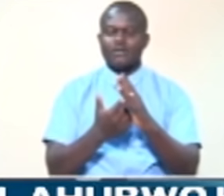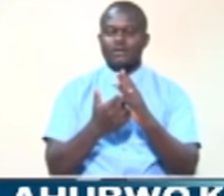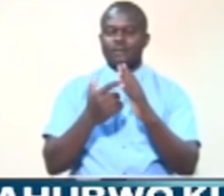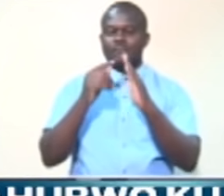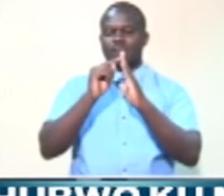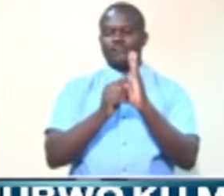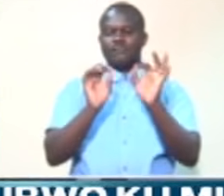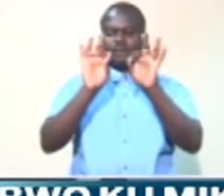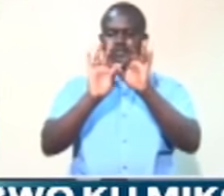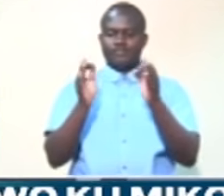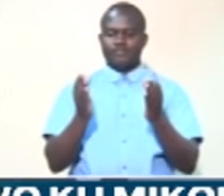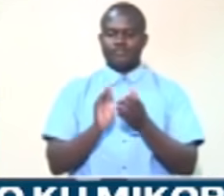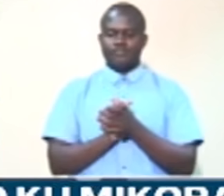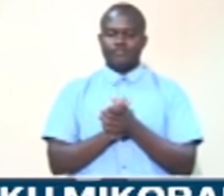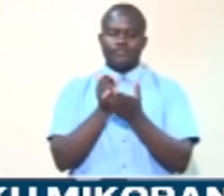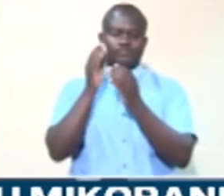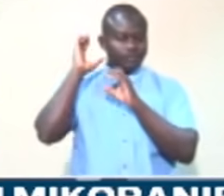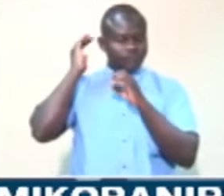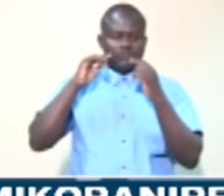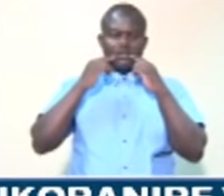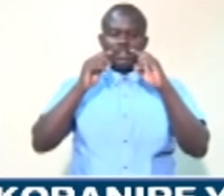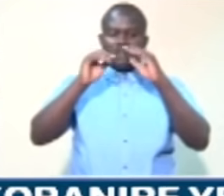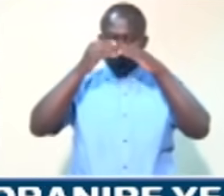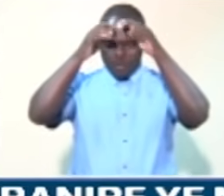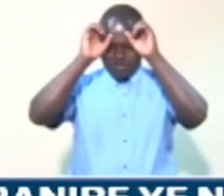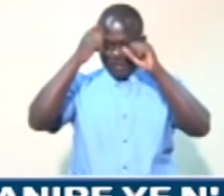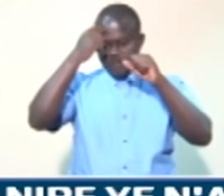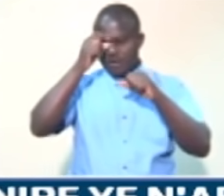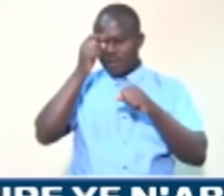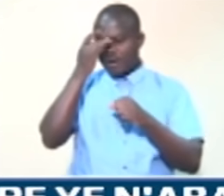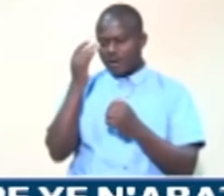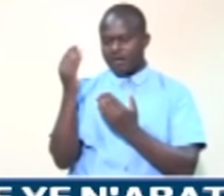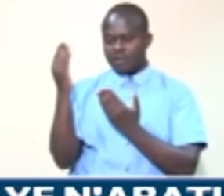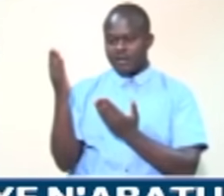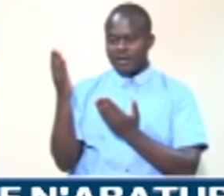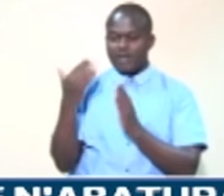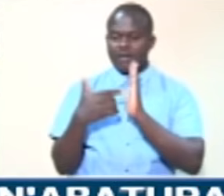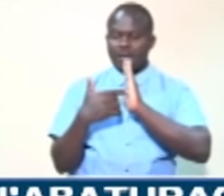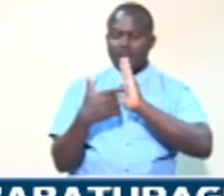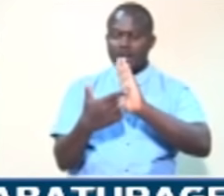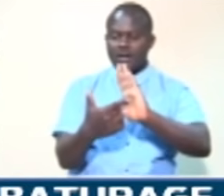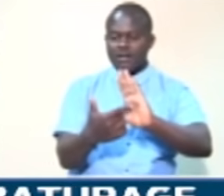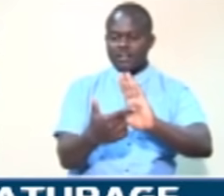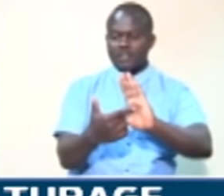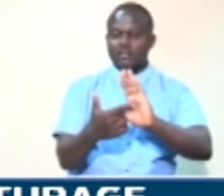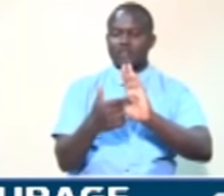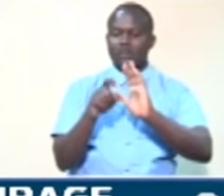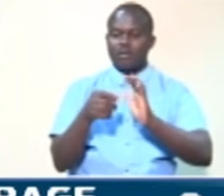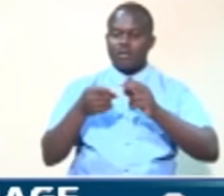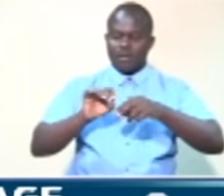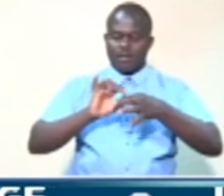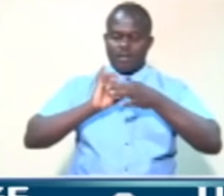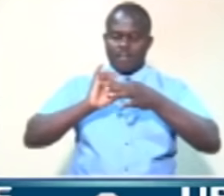aza kwibanda nibyo muri aya makuru turabwira ko Perezida wa Repubulika Paul Kagame agaragaza ko hakwiye kuba imikoranire